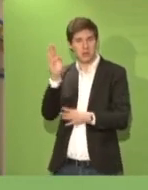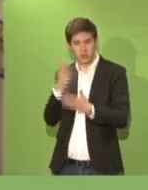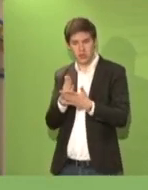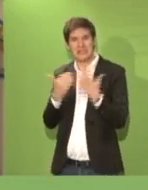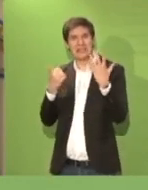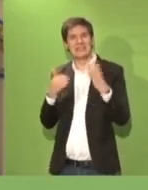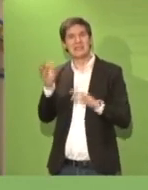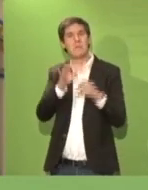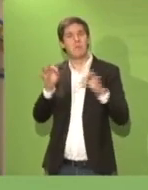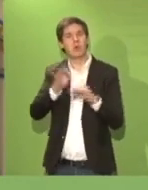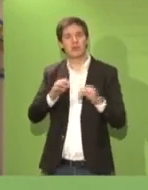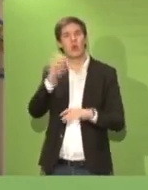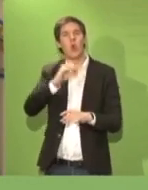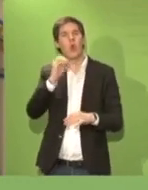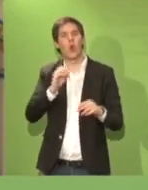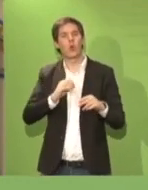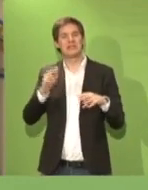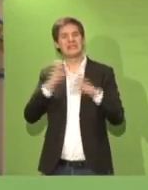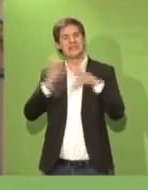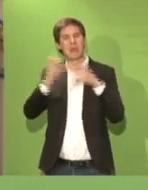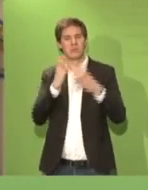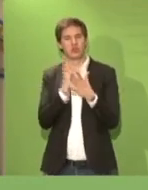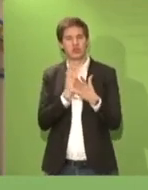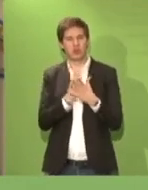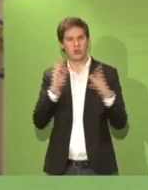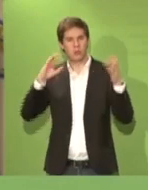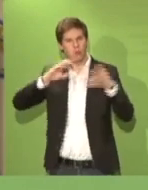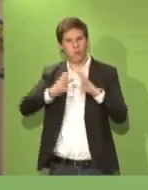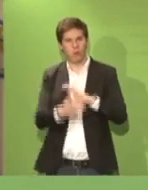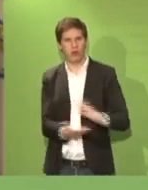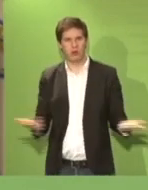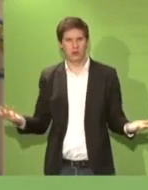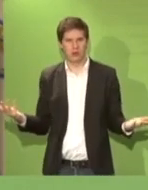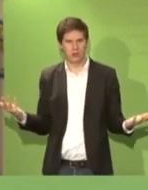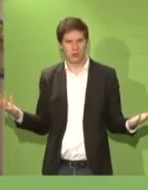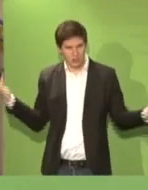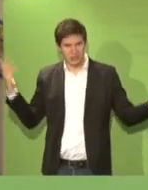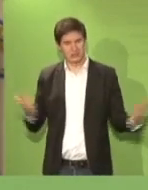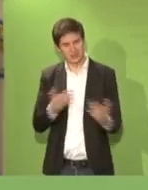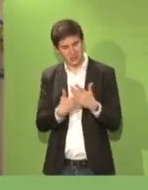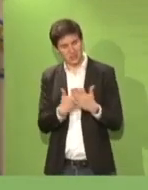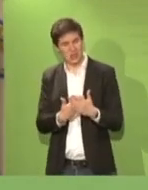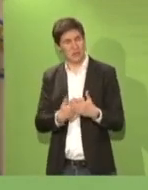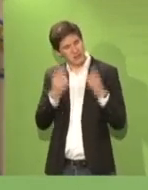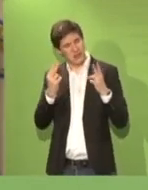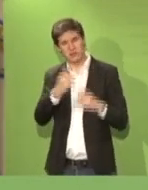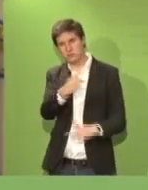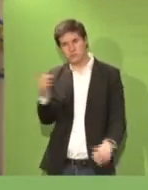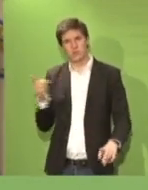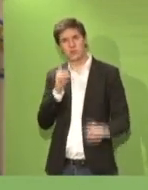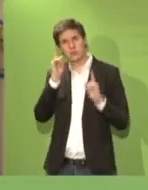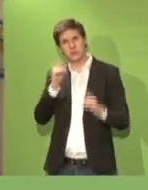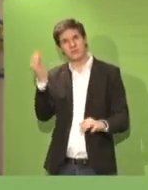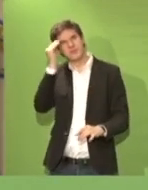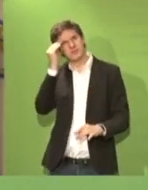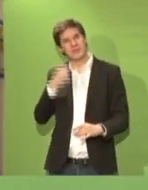der weltweiten Ökosysteme geschädigt oder übernutzt worden. Vor diesem Hintergrund müssen wir unser Konsum-